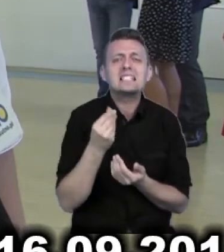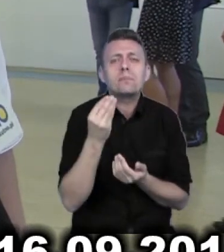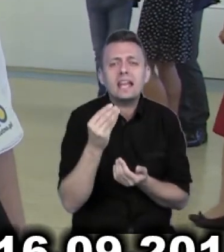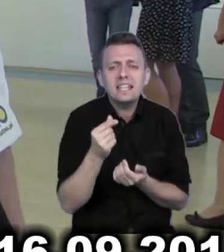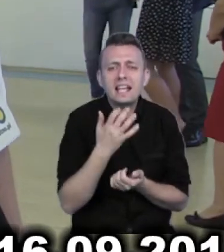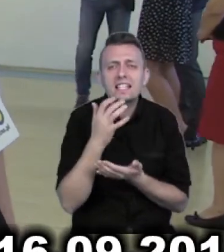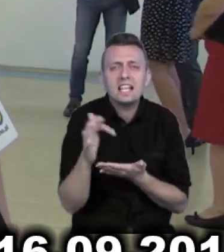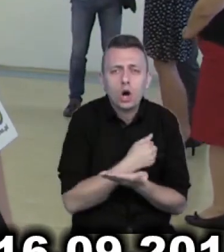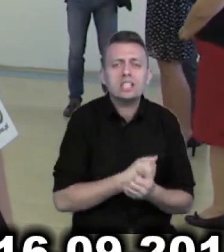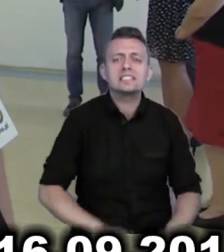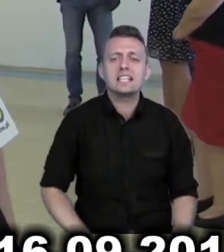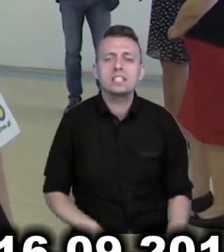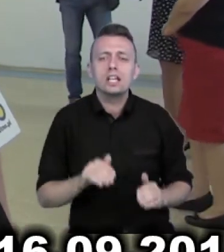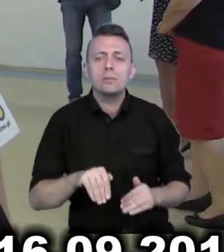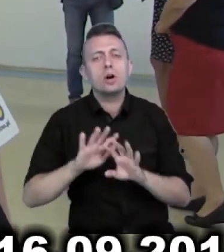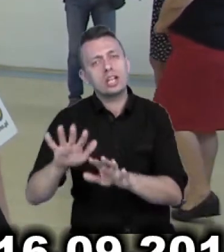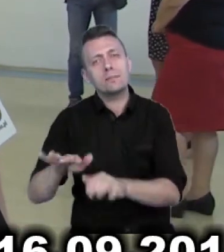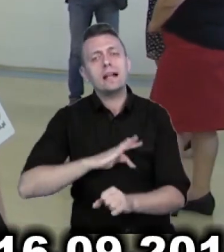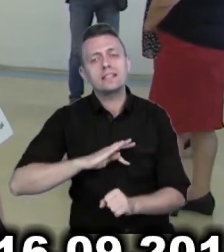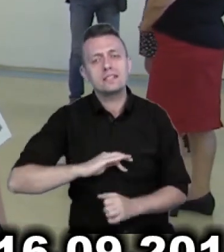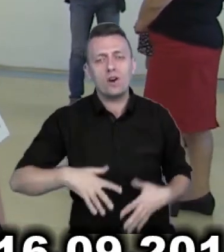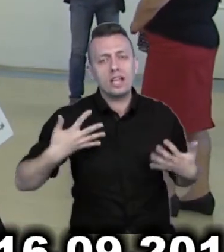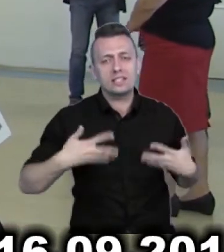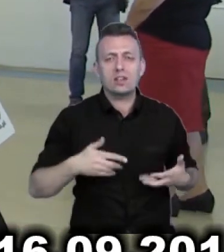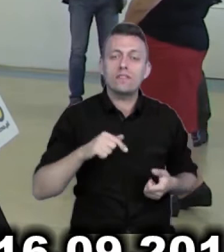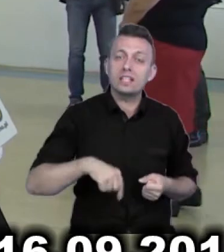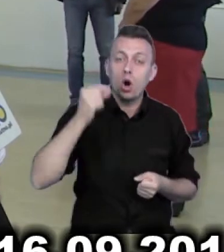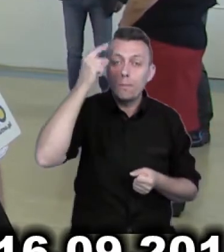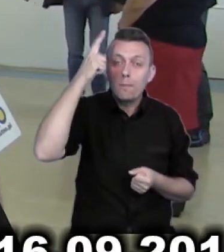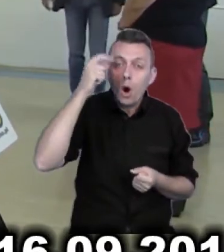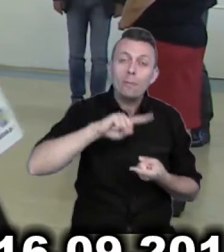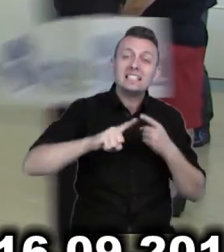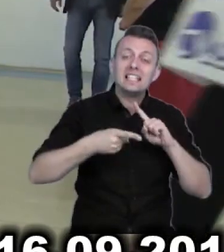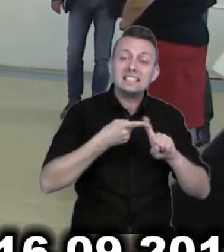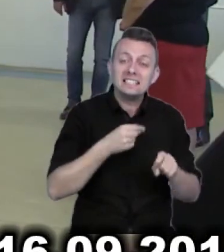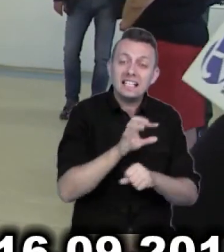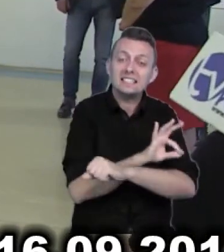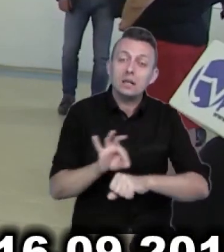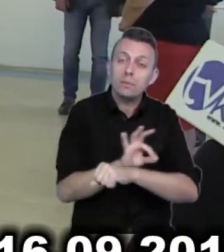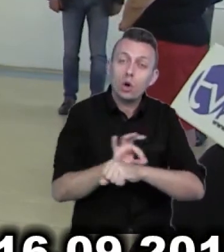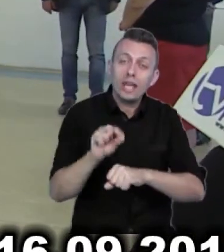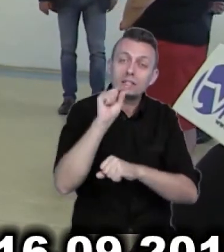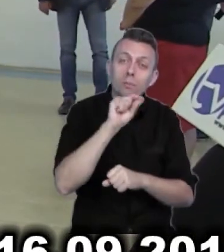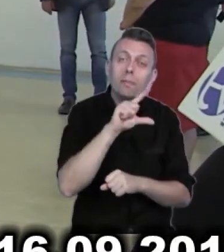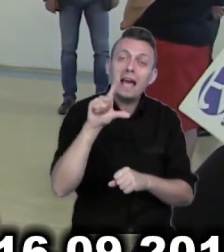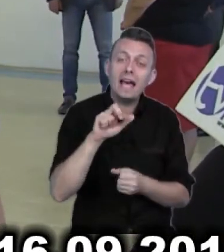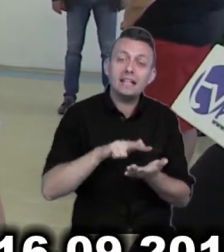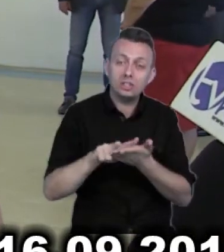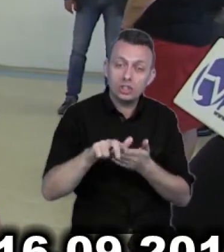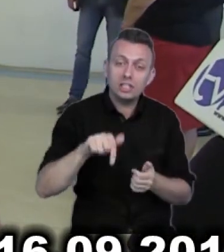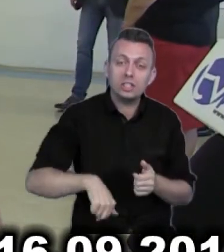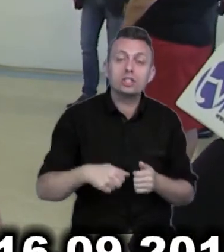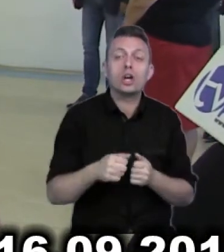mieć pożytek, może dbać o swoje zdrowie. No i to jest idea właśnie projektu PL13. To jest druga siłownia, która została